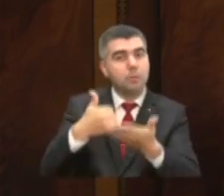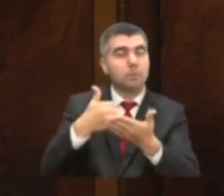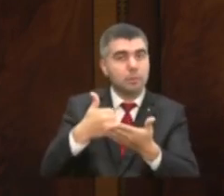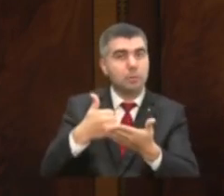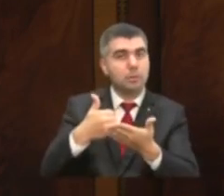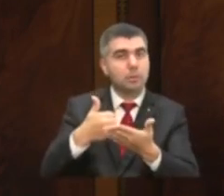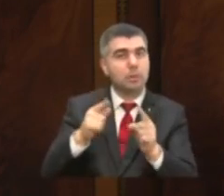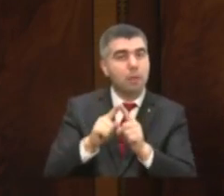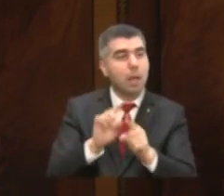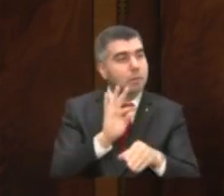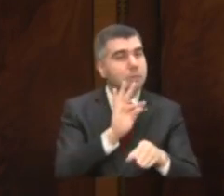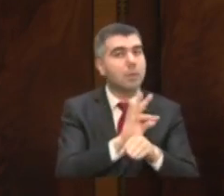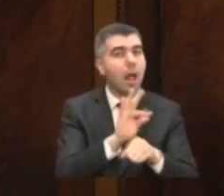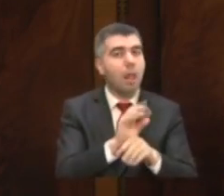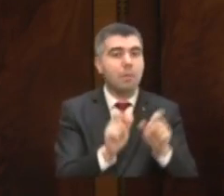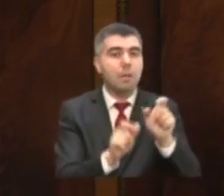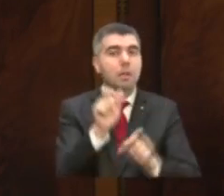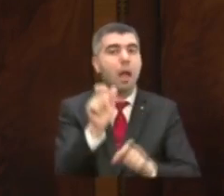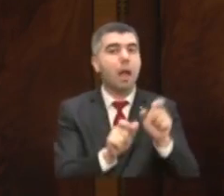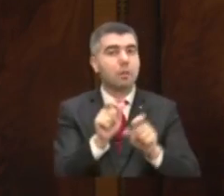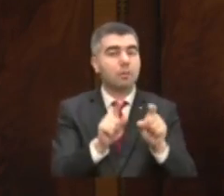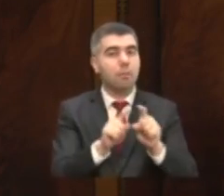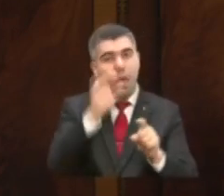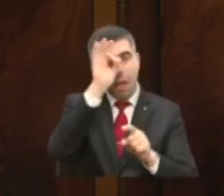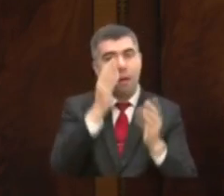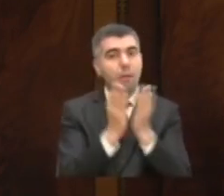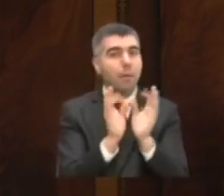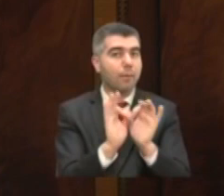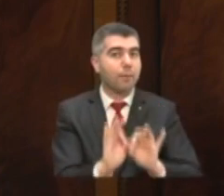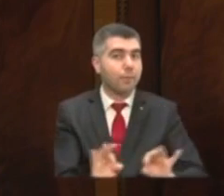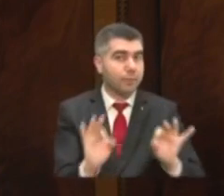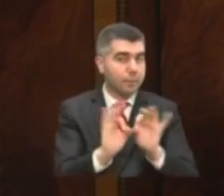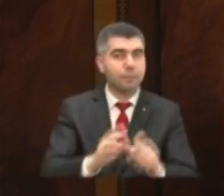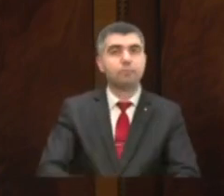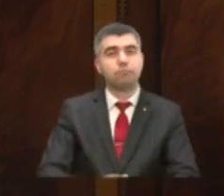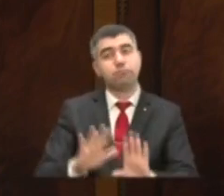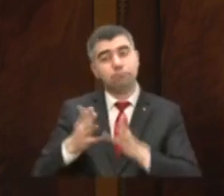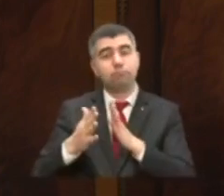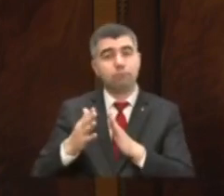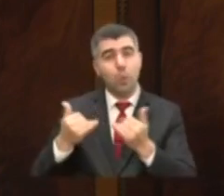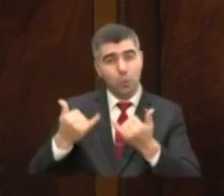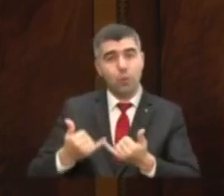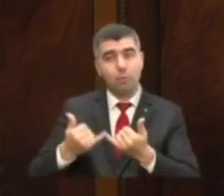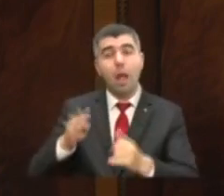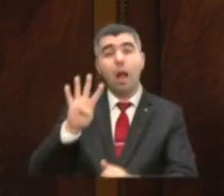هي تقوم بمحو الأمية عن طريق تشغيل الشباب. واليوم هناك ما يناهز